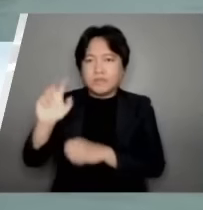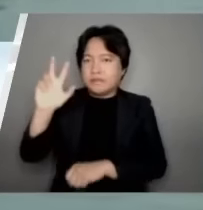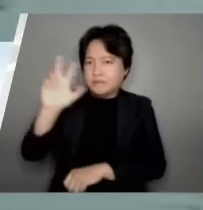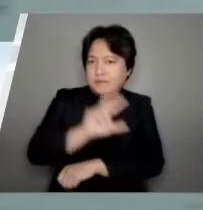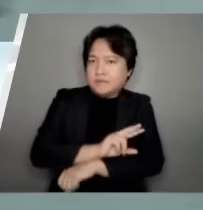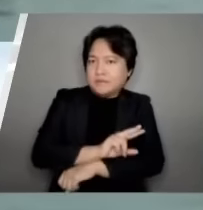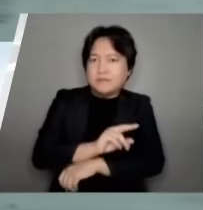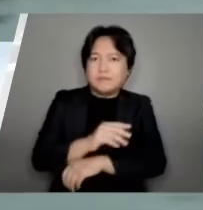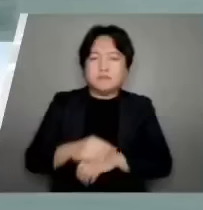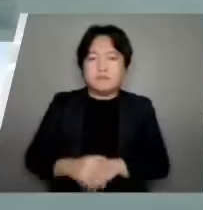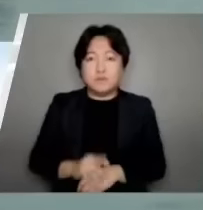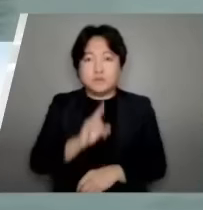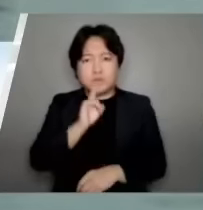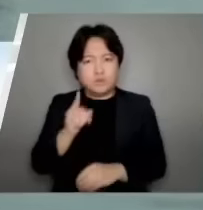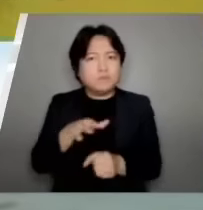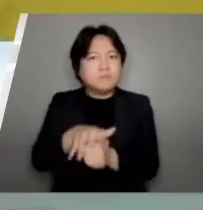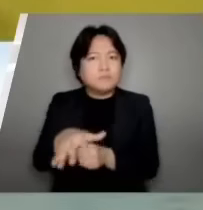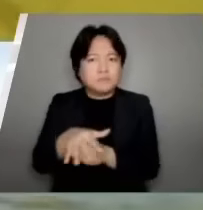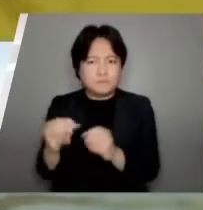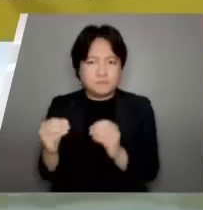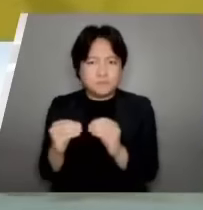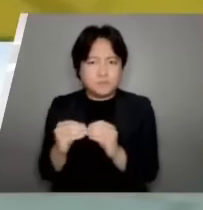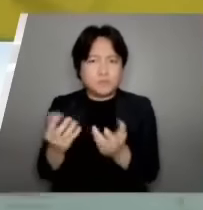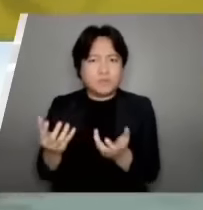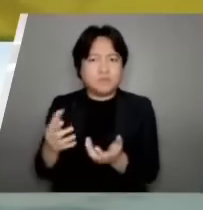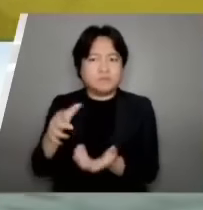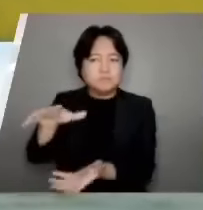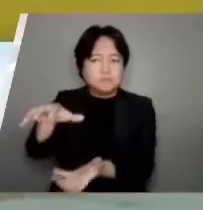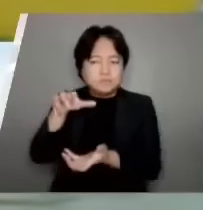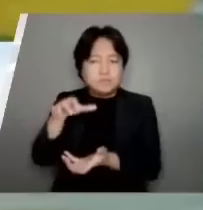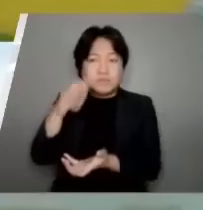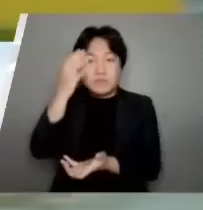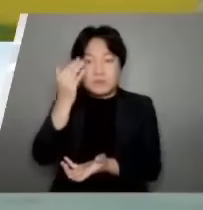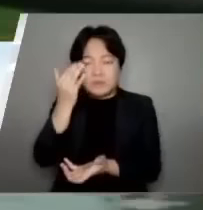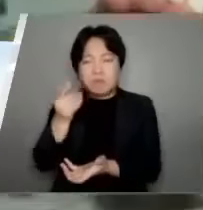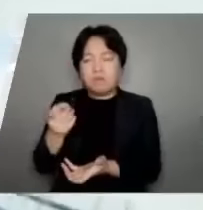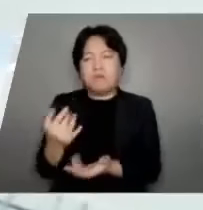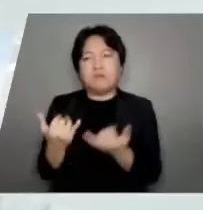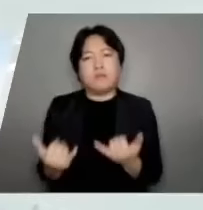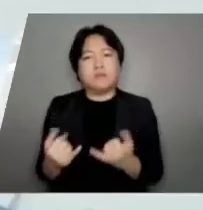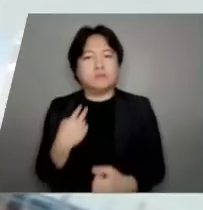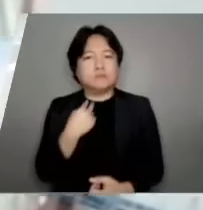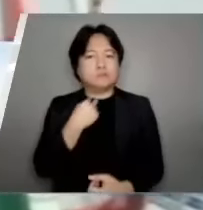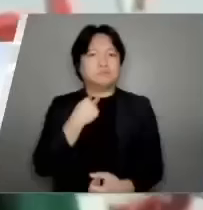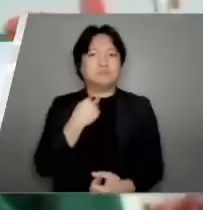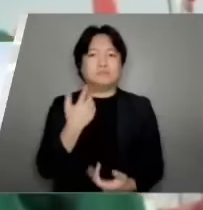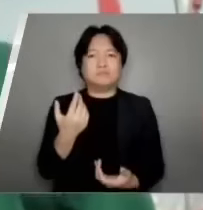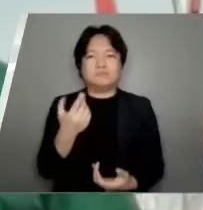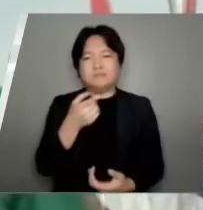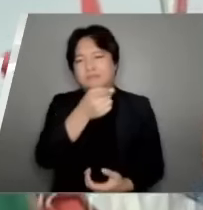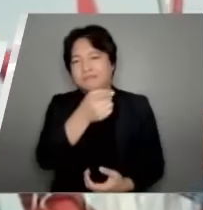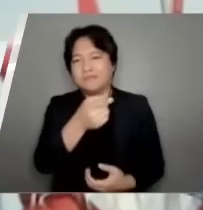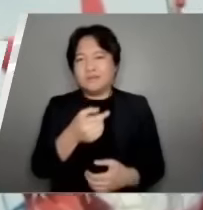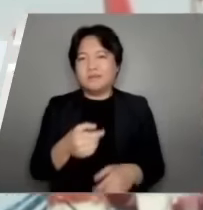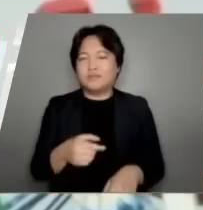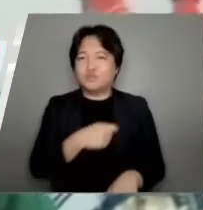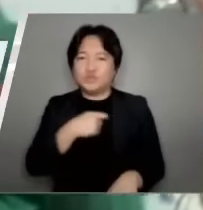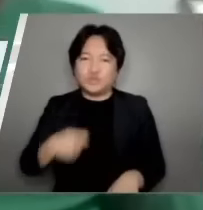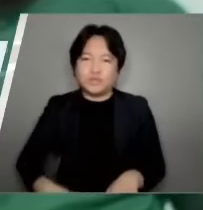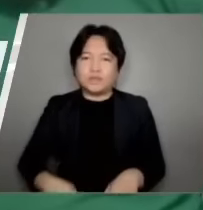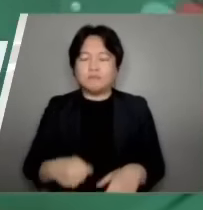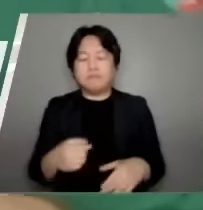yan kung malaya silang nakakapangisda sa Baho de Masinloc o Panatag Shoal. Hindi na po malaya. Hindi katulad po noon na